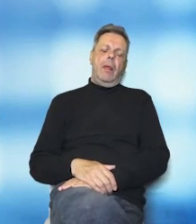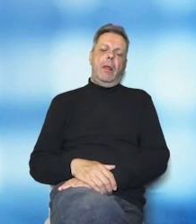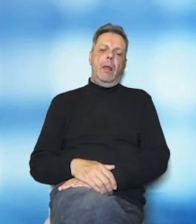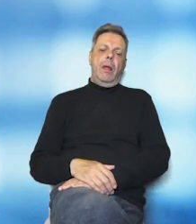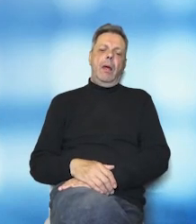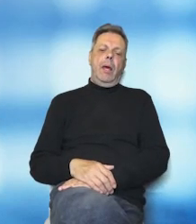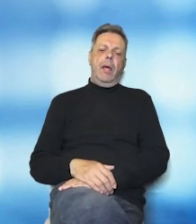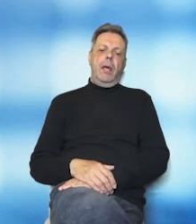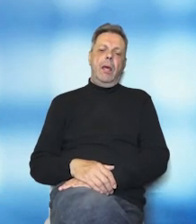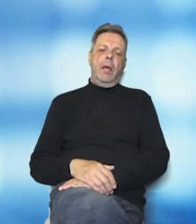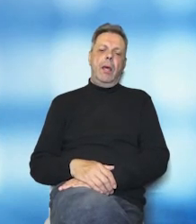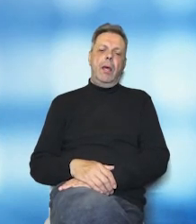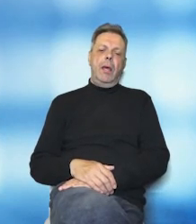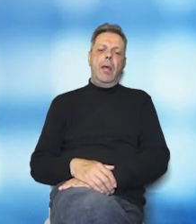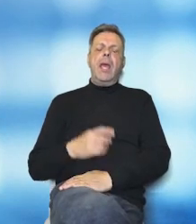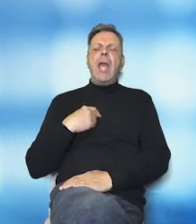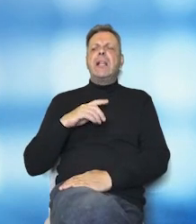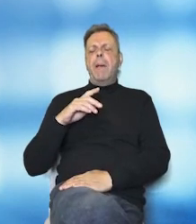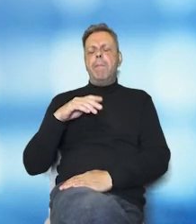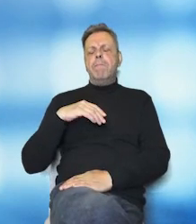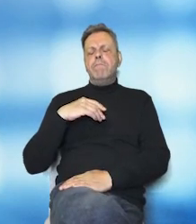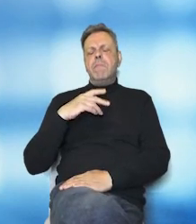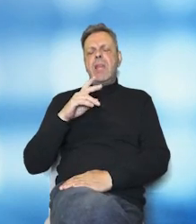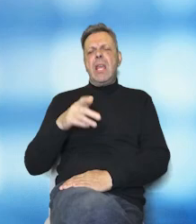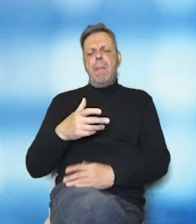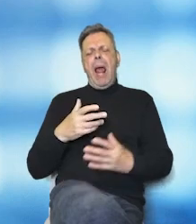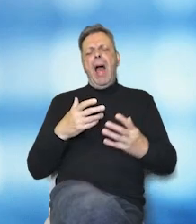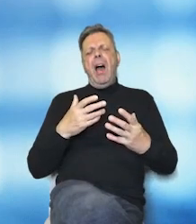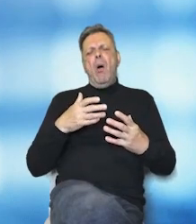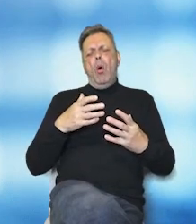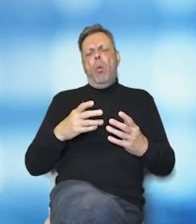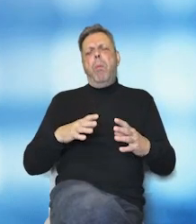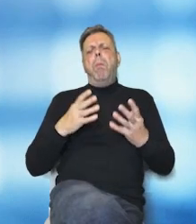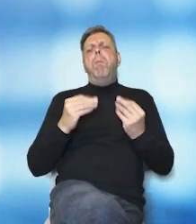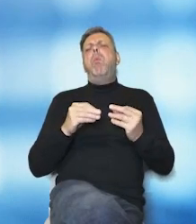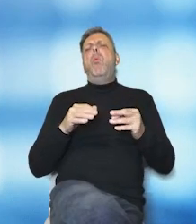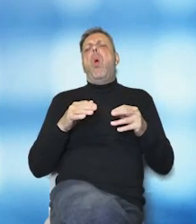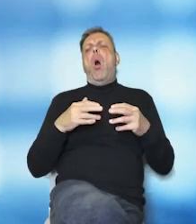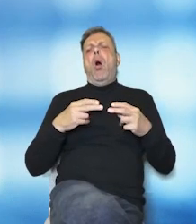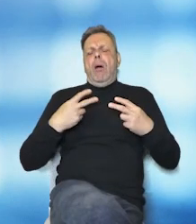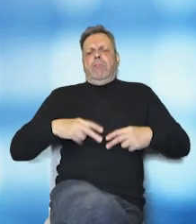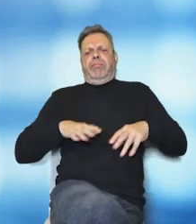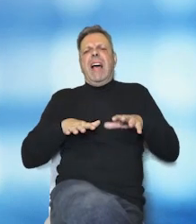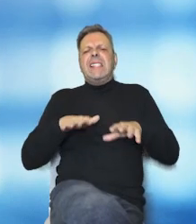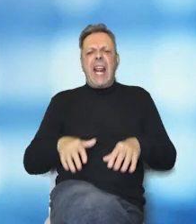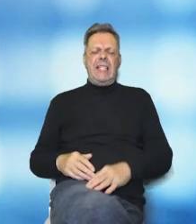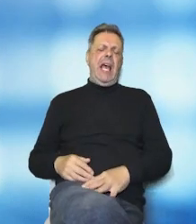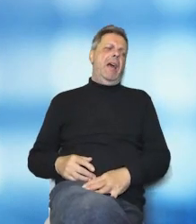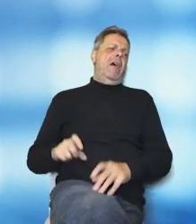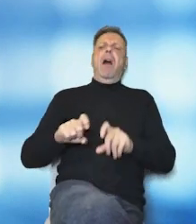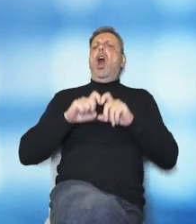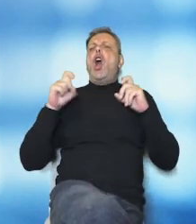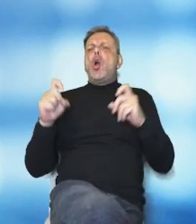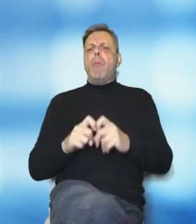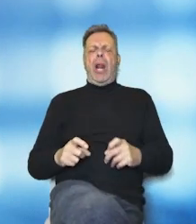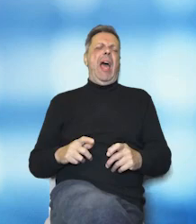imala dosta stresova zbog toga. I išla sam u komoru i preko sindikata na kolegica,